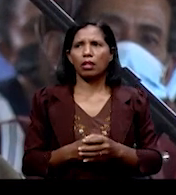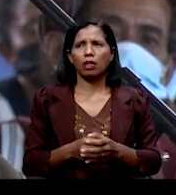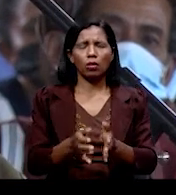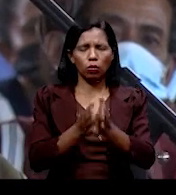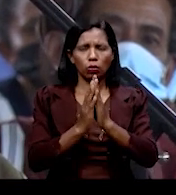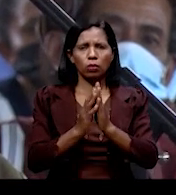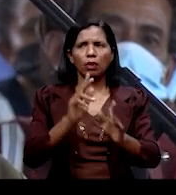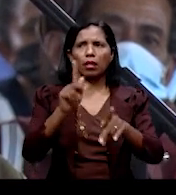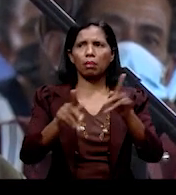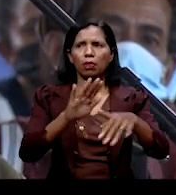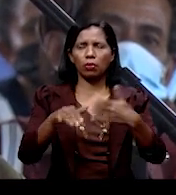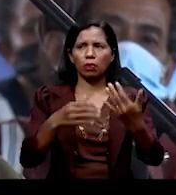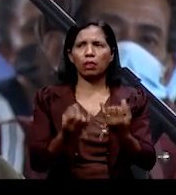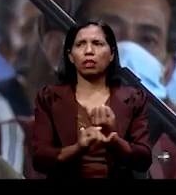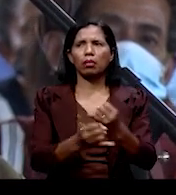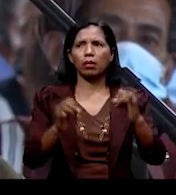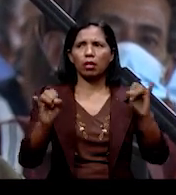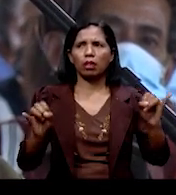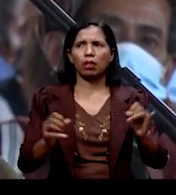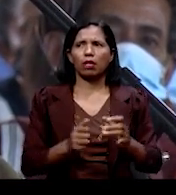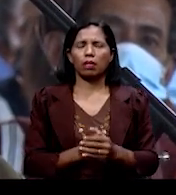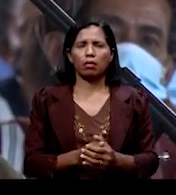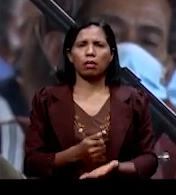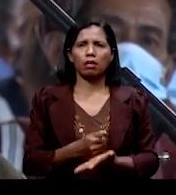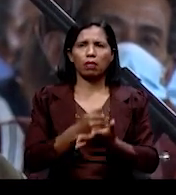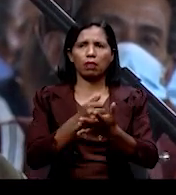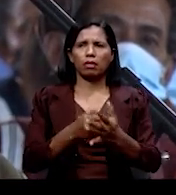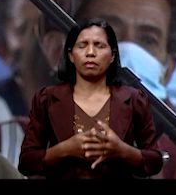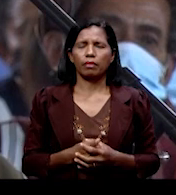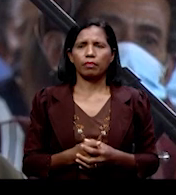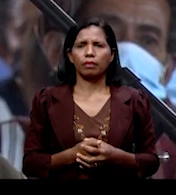tu independensi dene keta tane ho pande sakari.